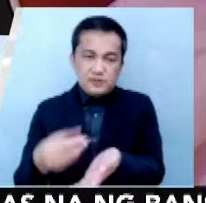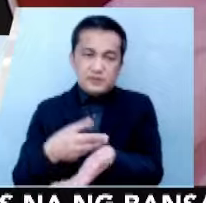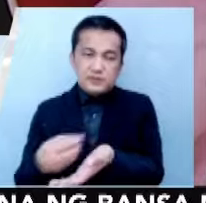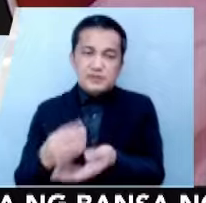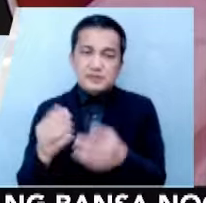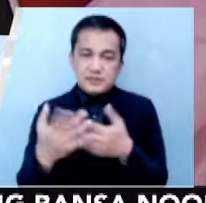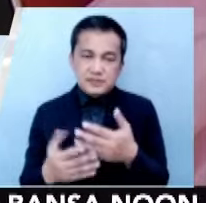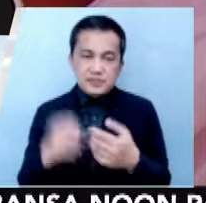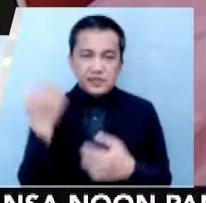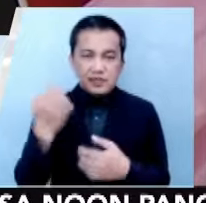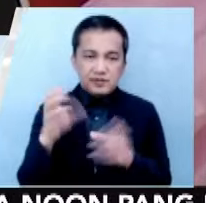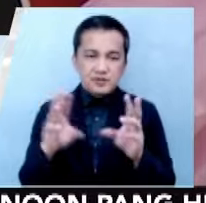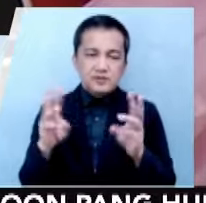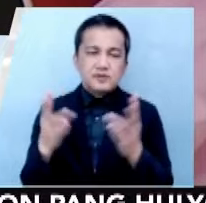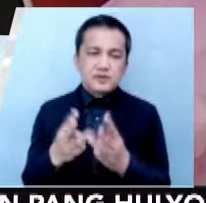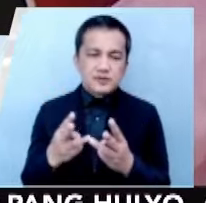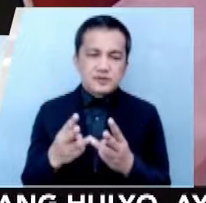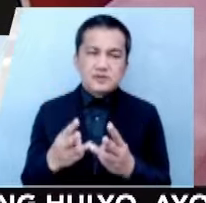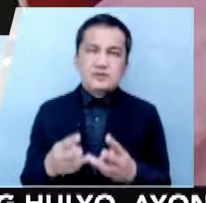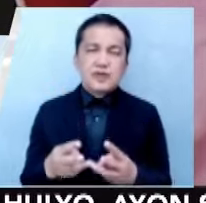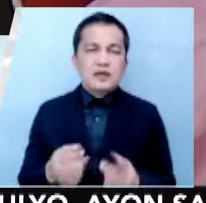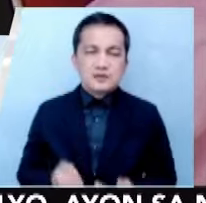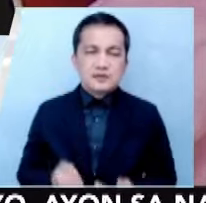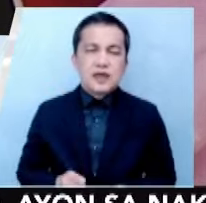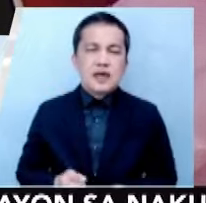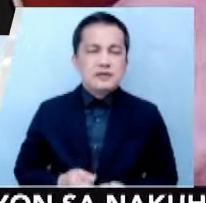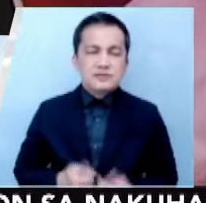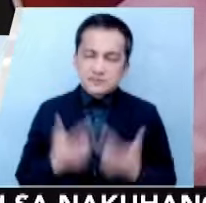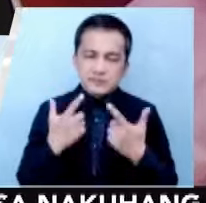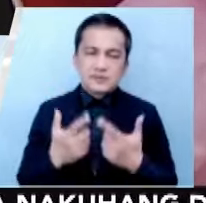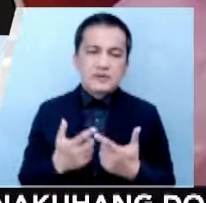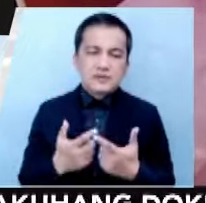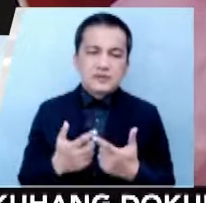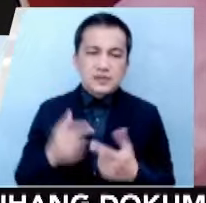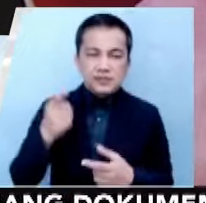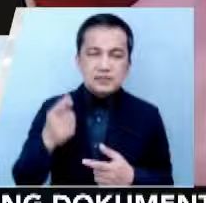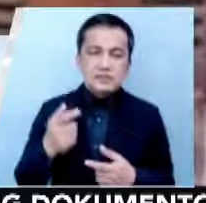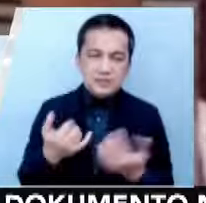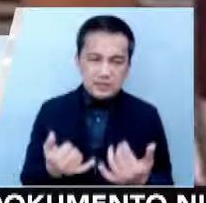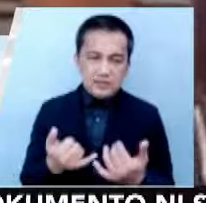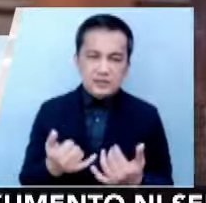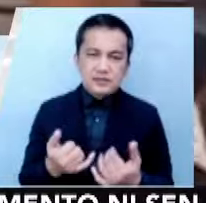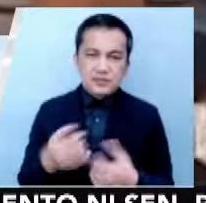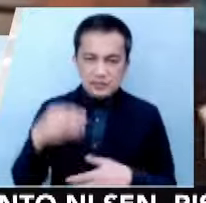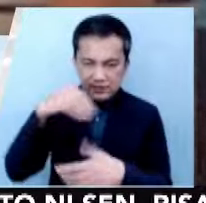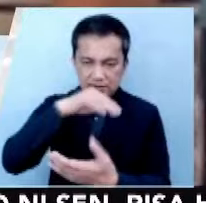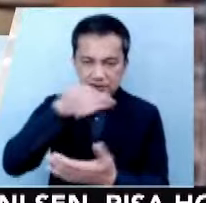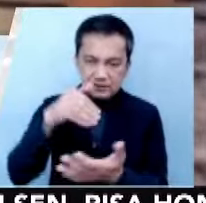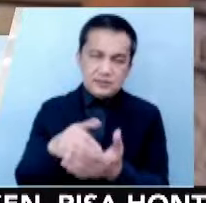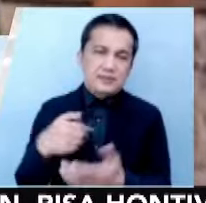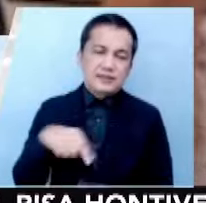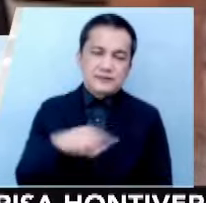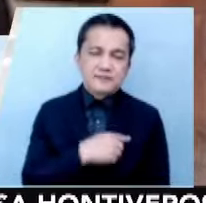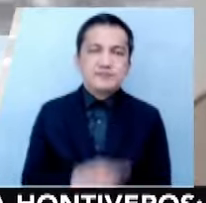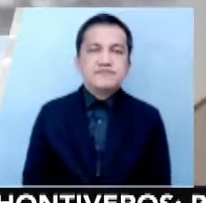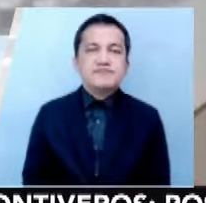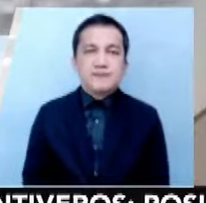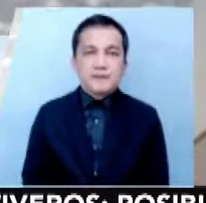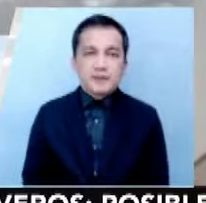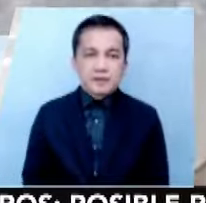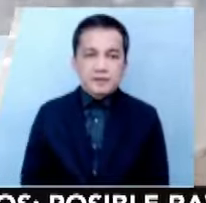is alive right now in our midst. May handa rin tayong pagkain